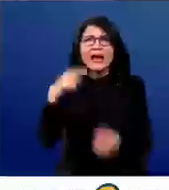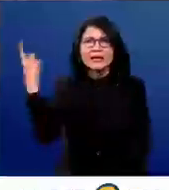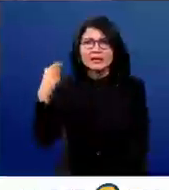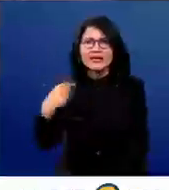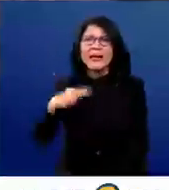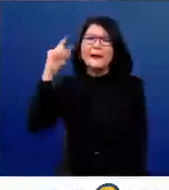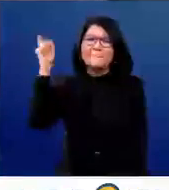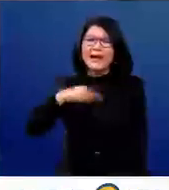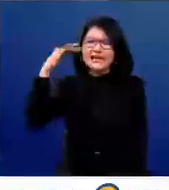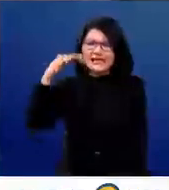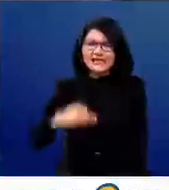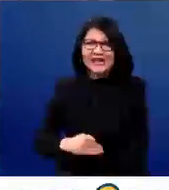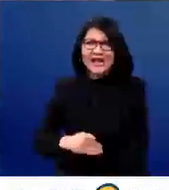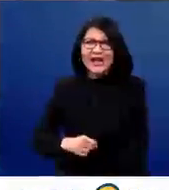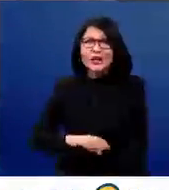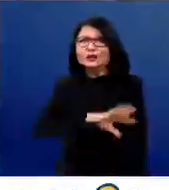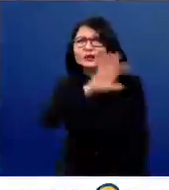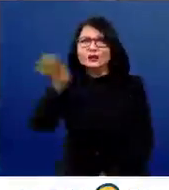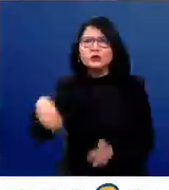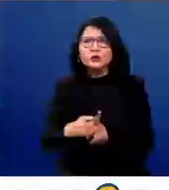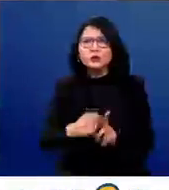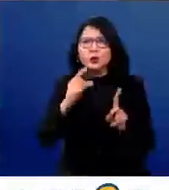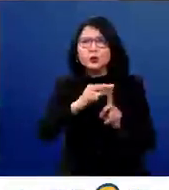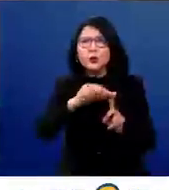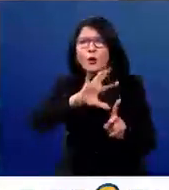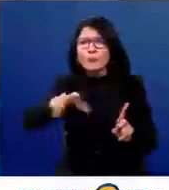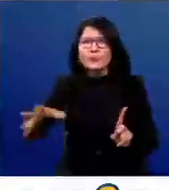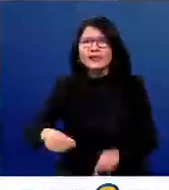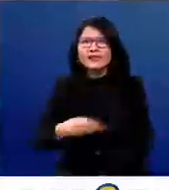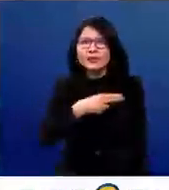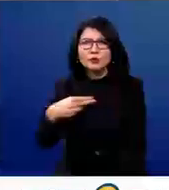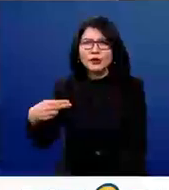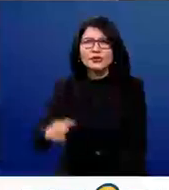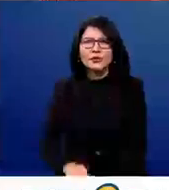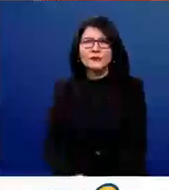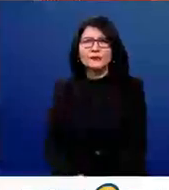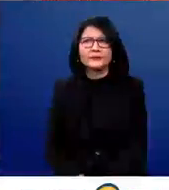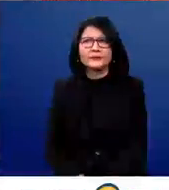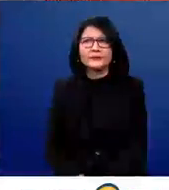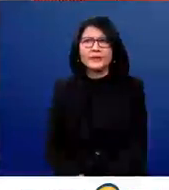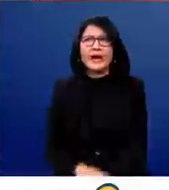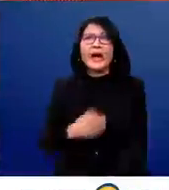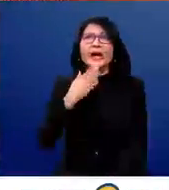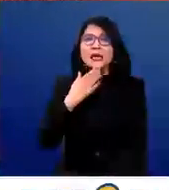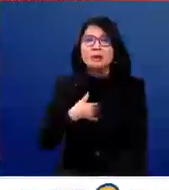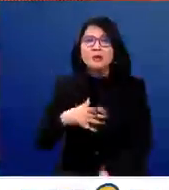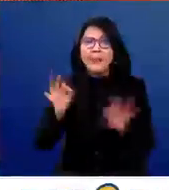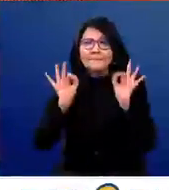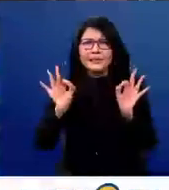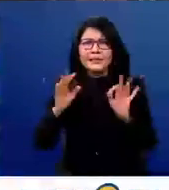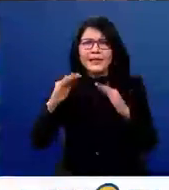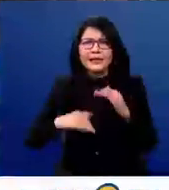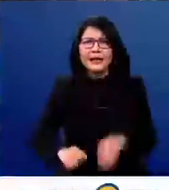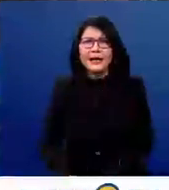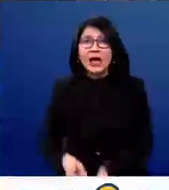seluruh provinsi yang ada di Indonesia Sulawesi jadi dari gambaran itu pasti kita punya pendidikan kita harus selesaikan Kalau